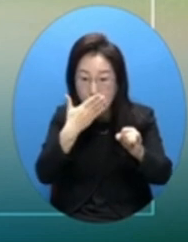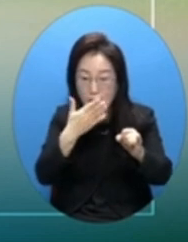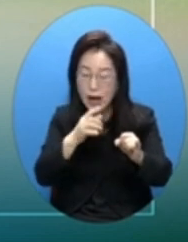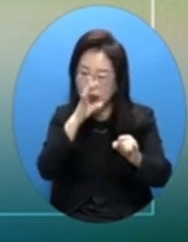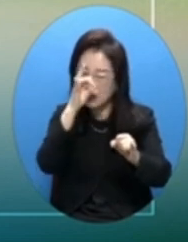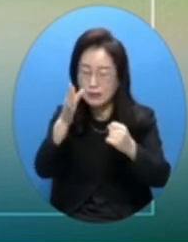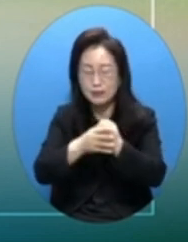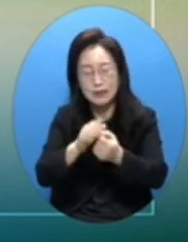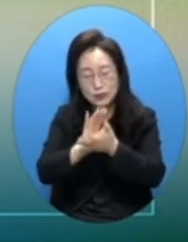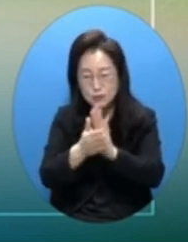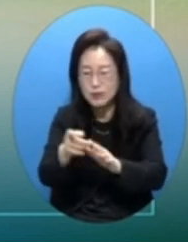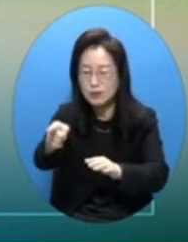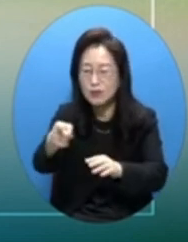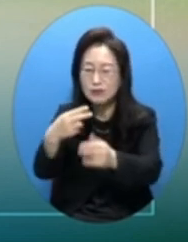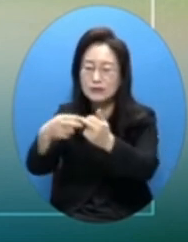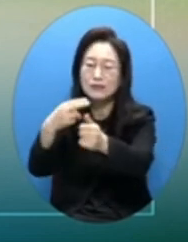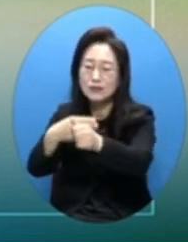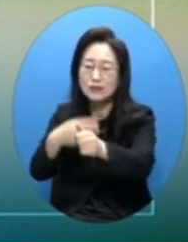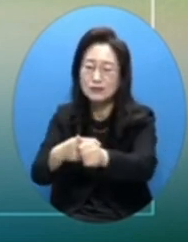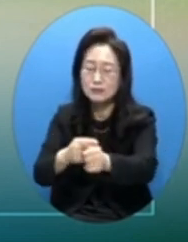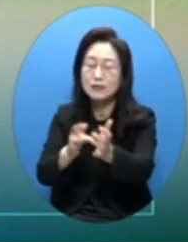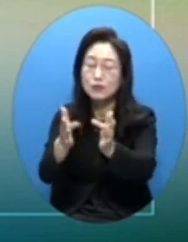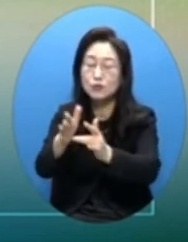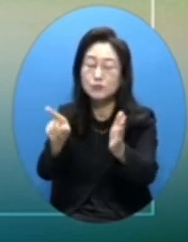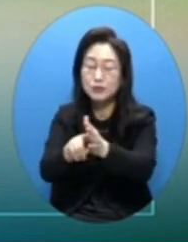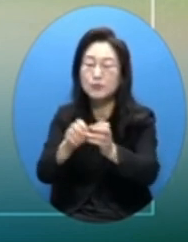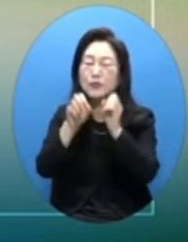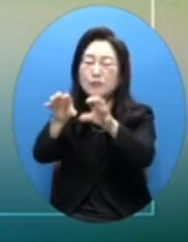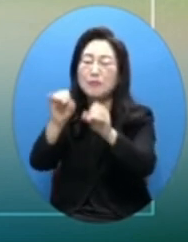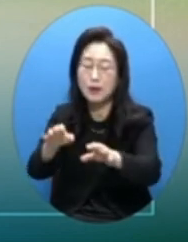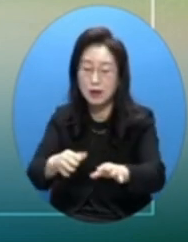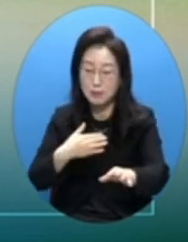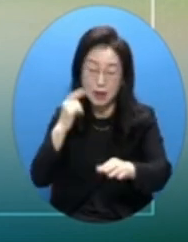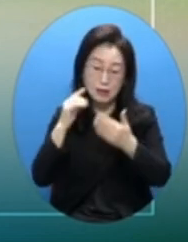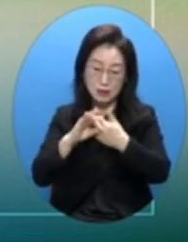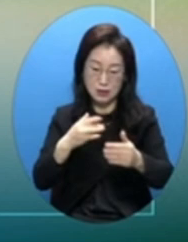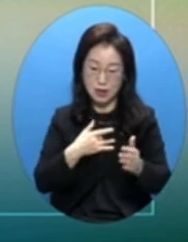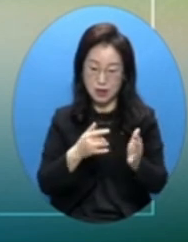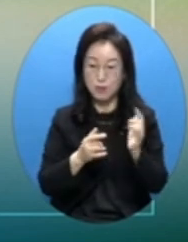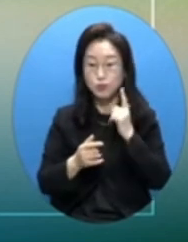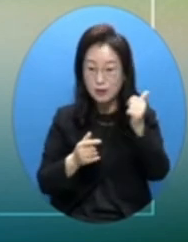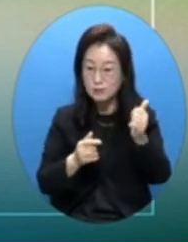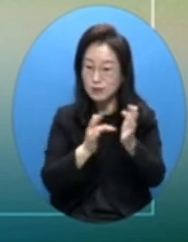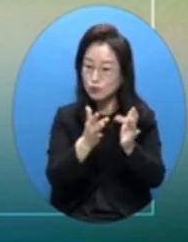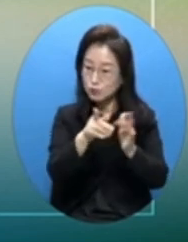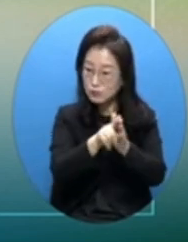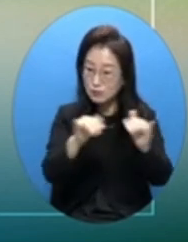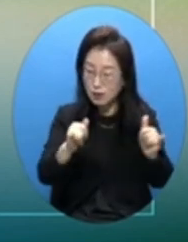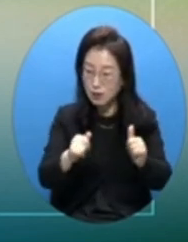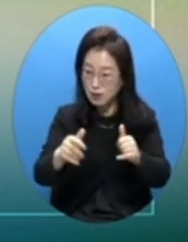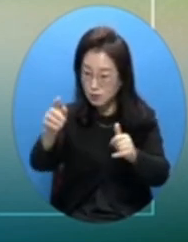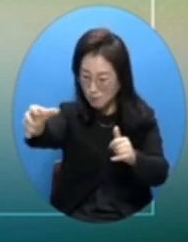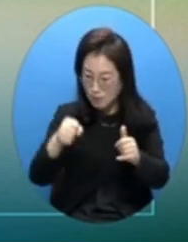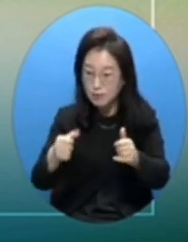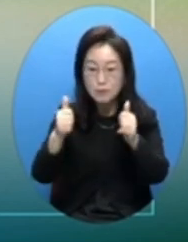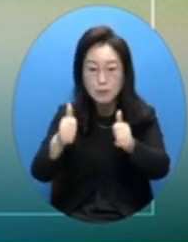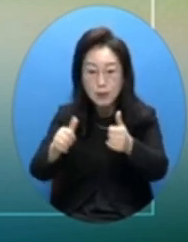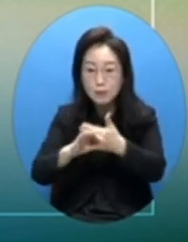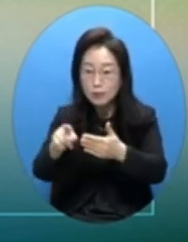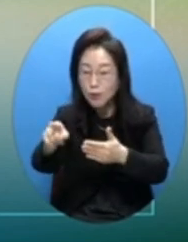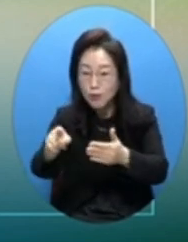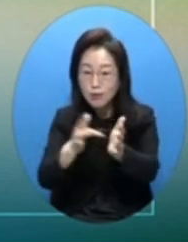복음을 들어야 하는 대상이라는 마음을 주셨어요. 예수 믿는 우리가 법적 대응을 한다면 저들은 영원히 예수를 만나지 못하게 될 것